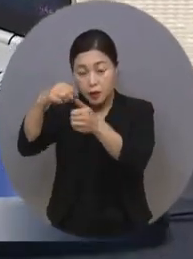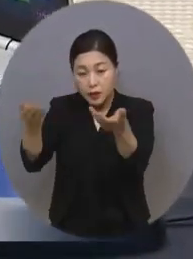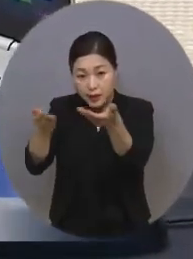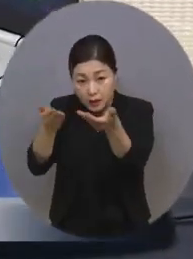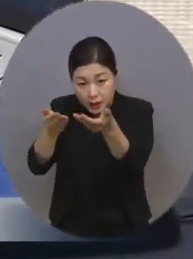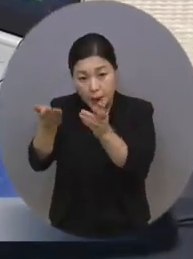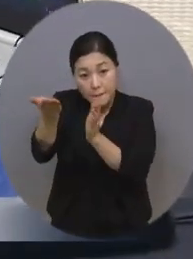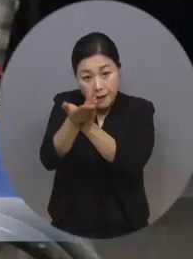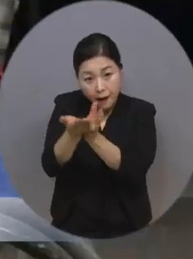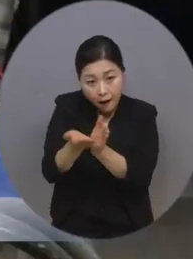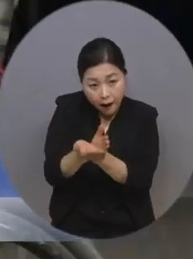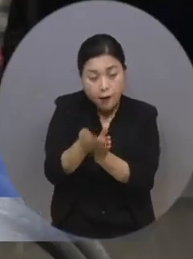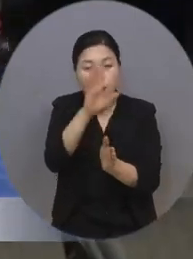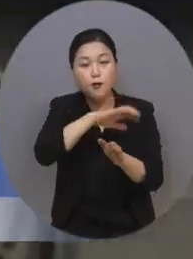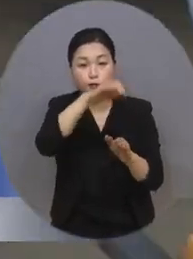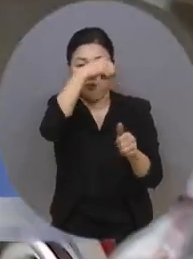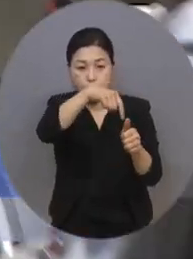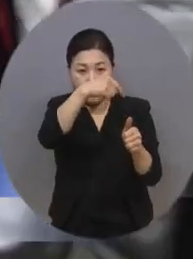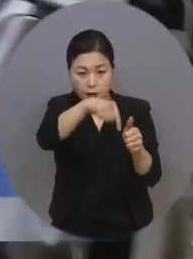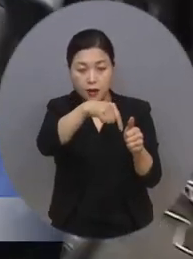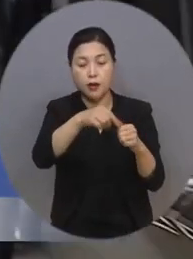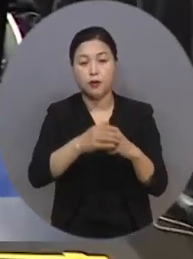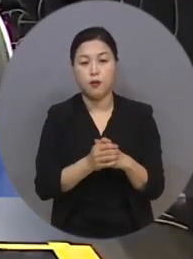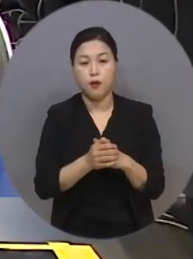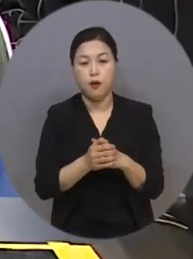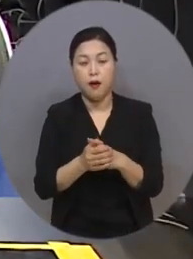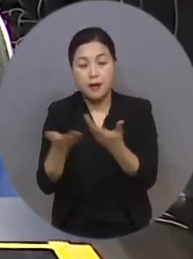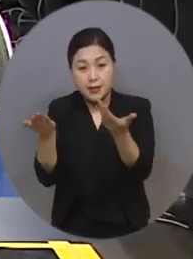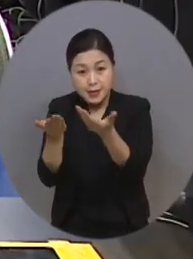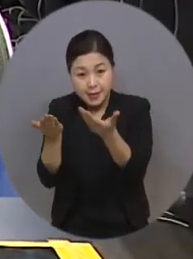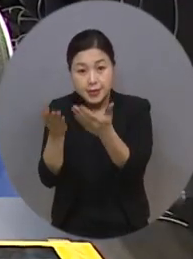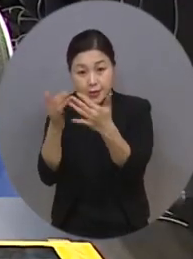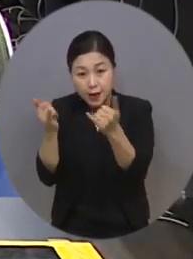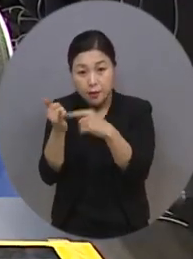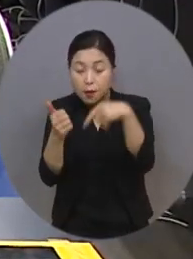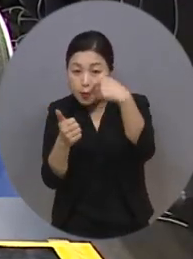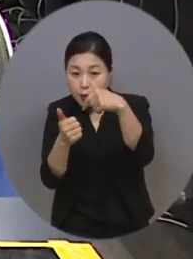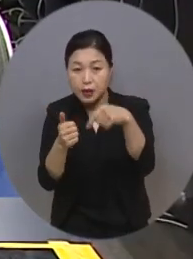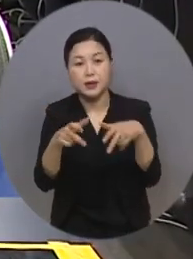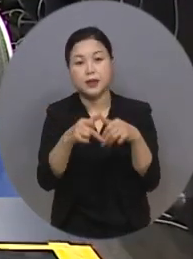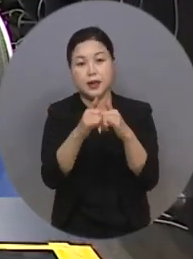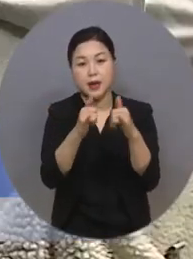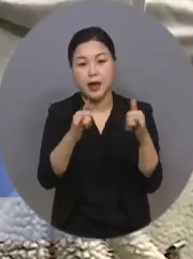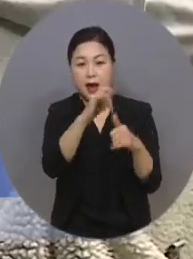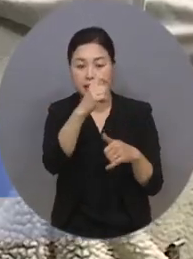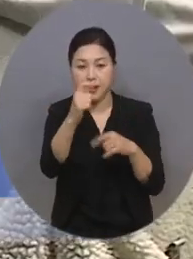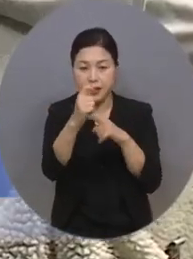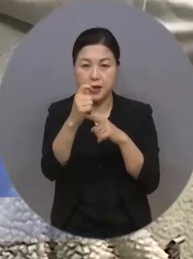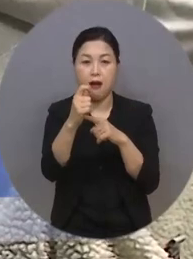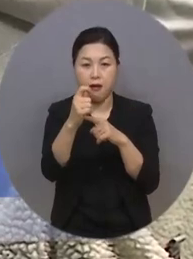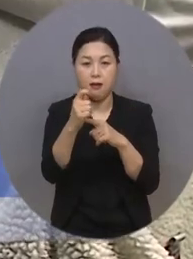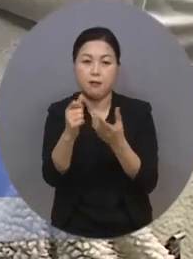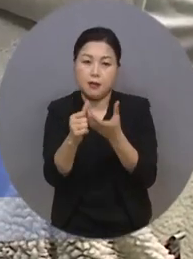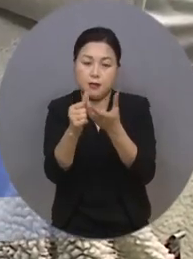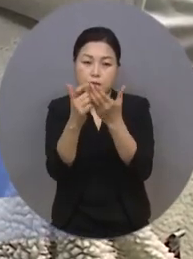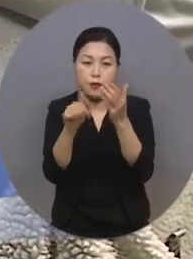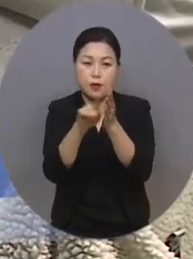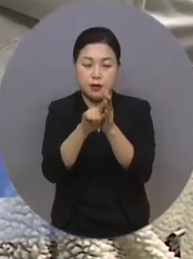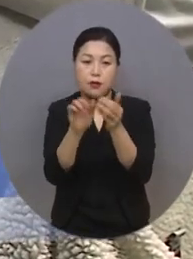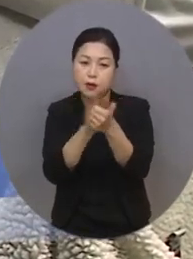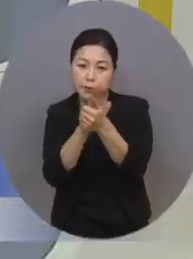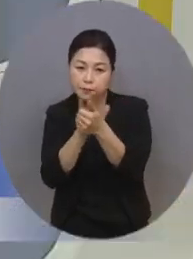따른 맞춤 훈련과 재직자 대상 교육 등 장애인 IT 인력 양성을 위한 다양한 서비스를